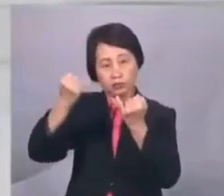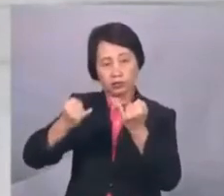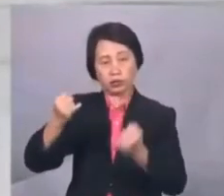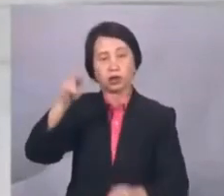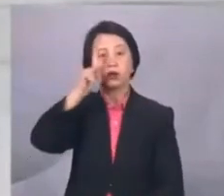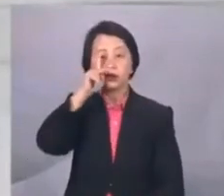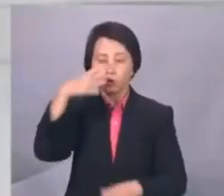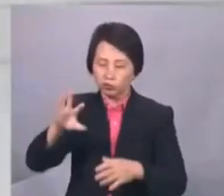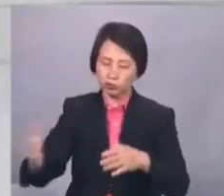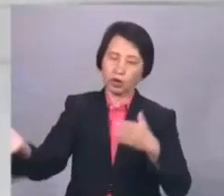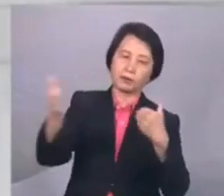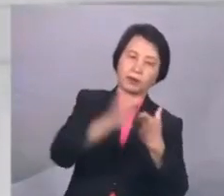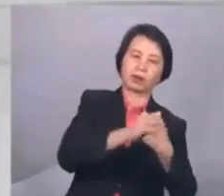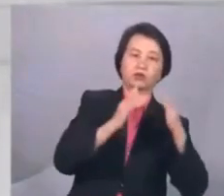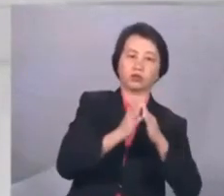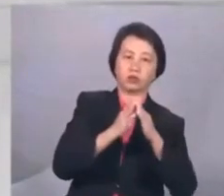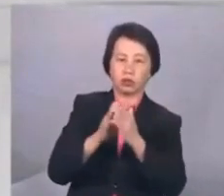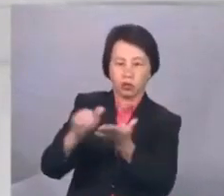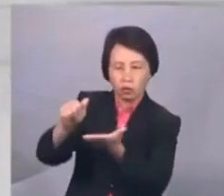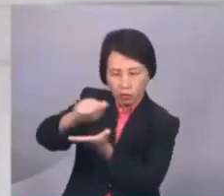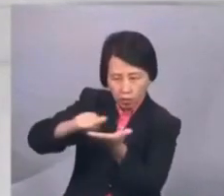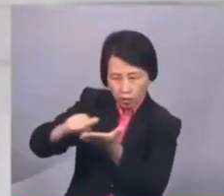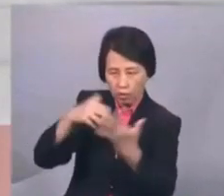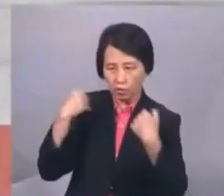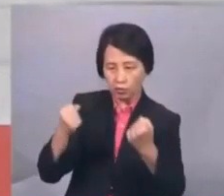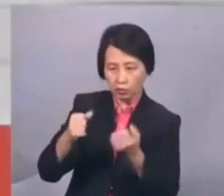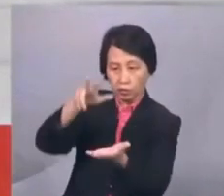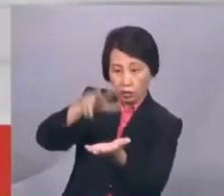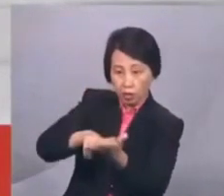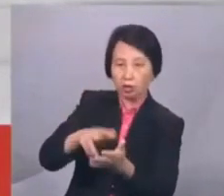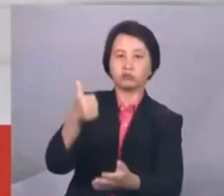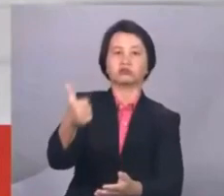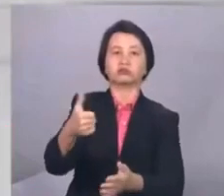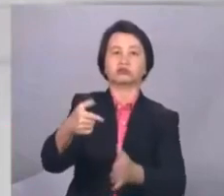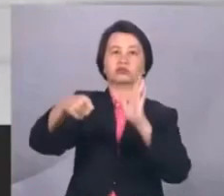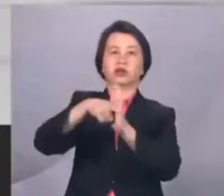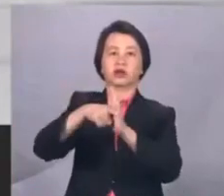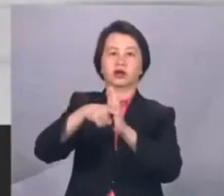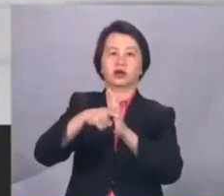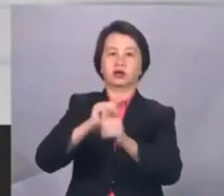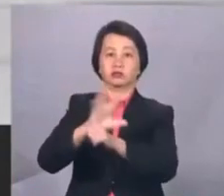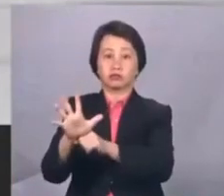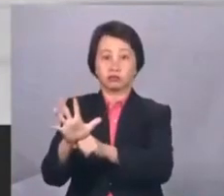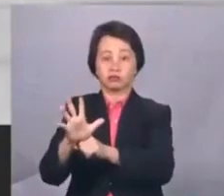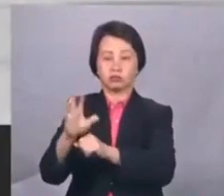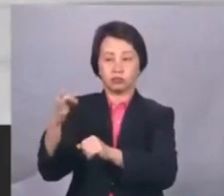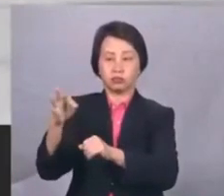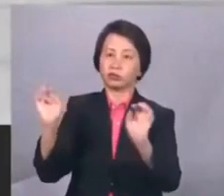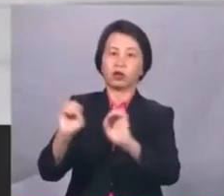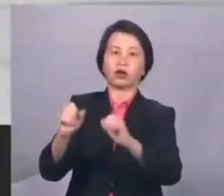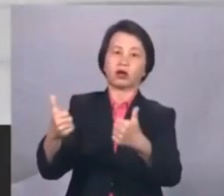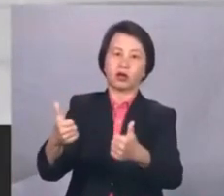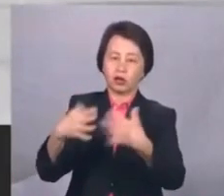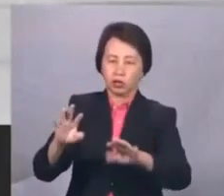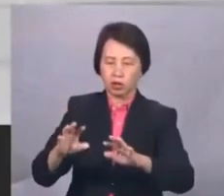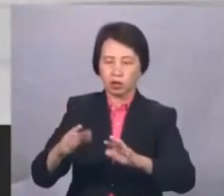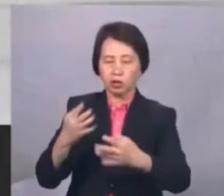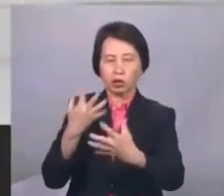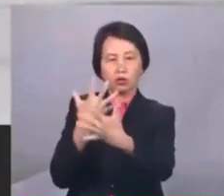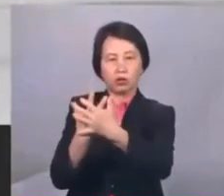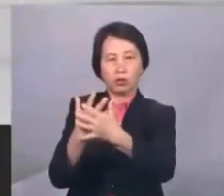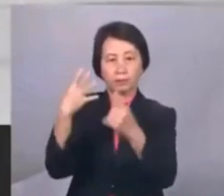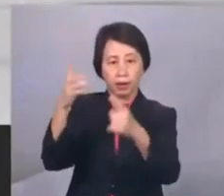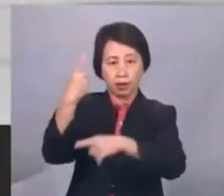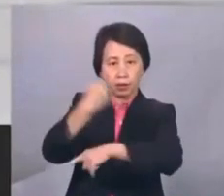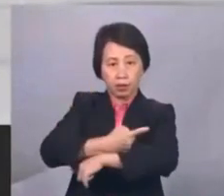pulang kerumah masing-masing jaringan kesehatan mengesahkan mereka negatif konflik 19 selepas menjalani pemulihan selama 14 Hari